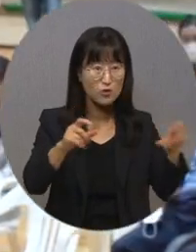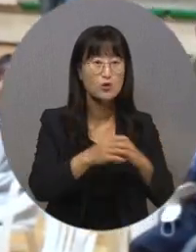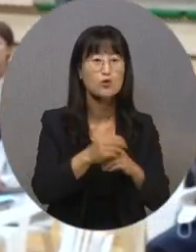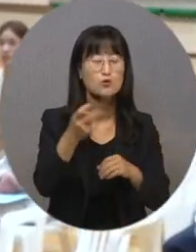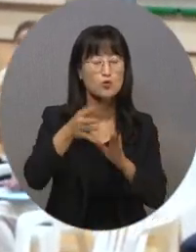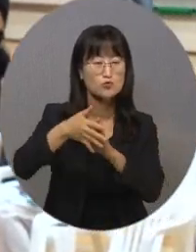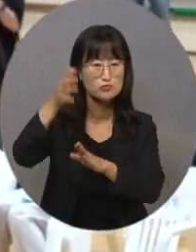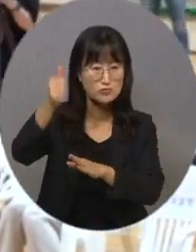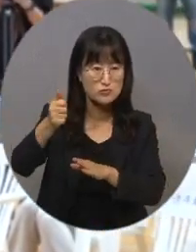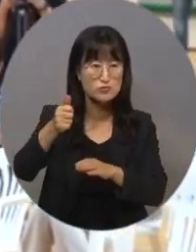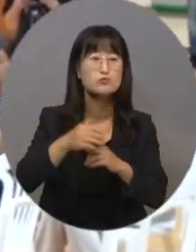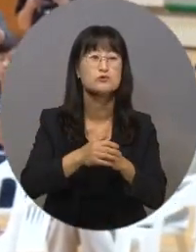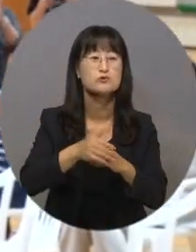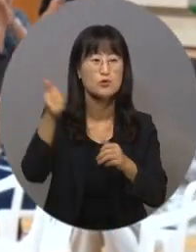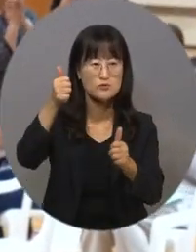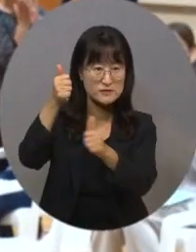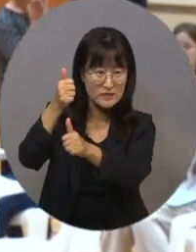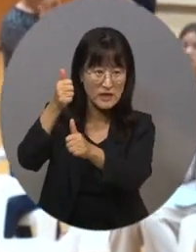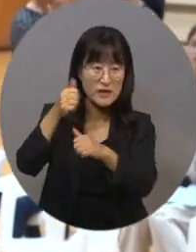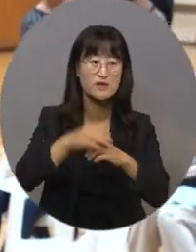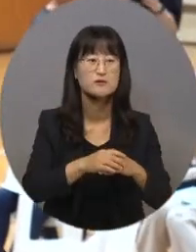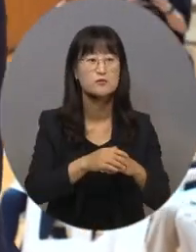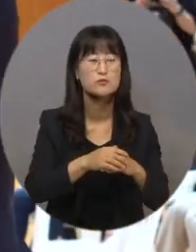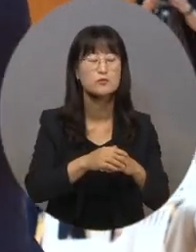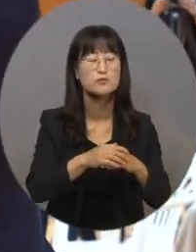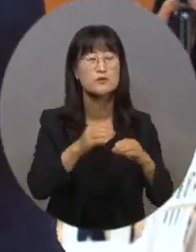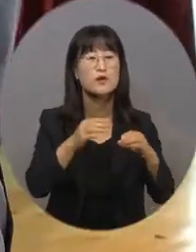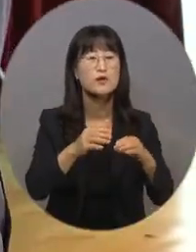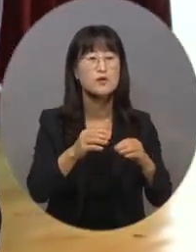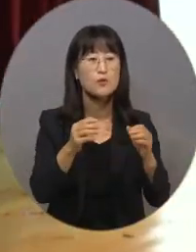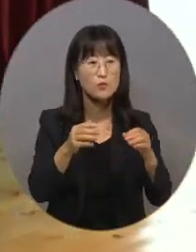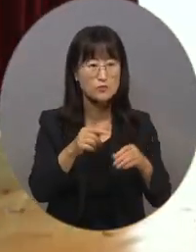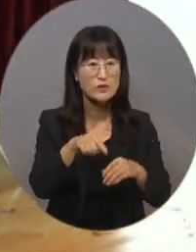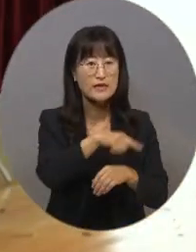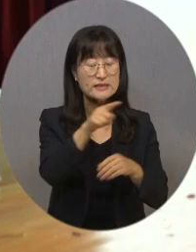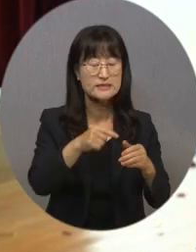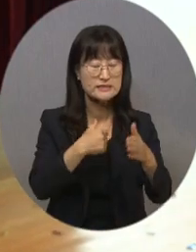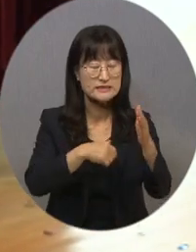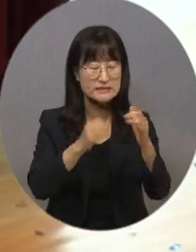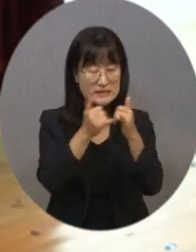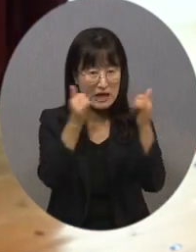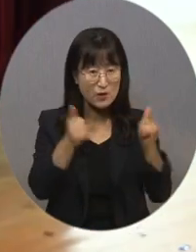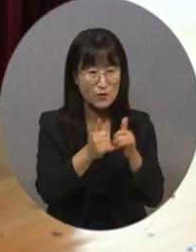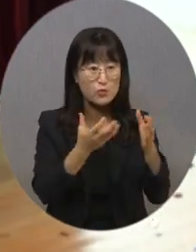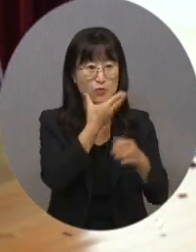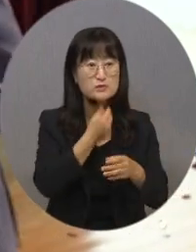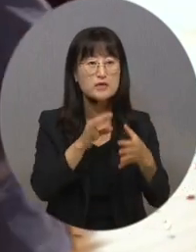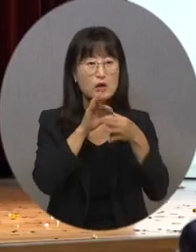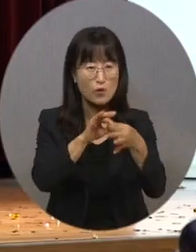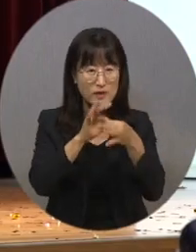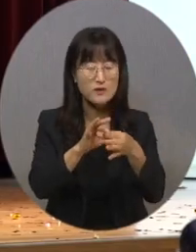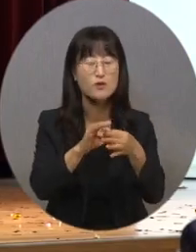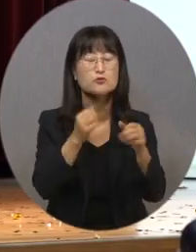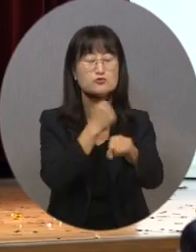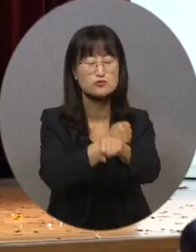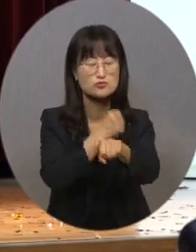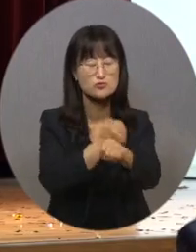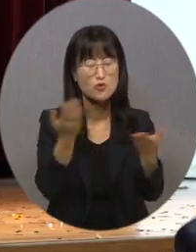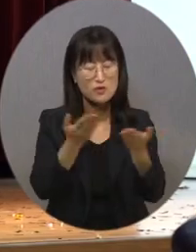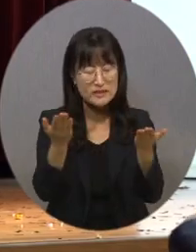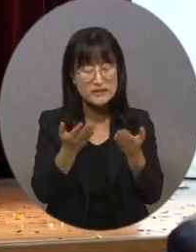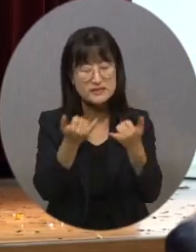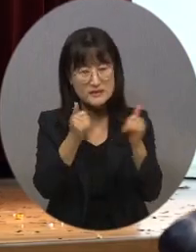군수와 군의장, 전라북도와 임실군 사회복지협의회장의 유공자 표창으로 복지 현장의 최일선에서